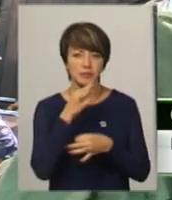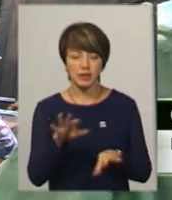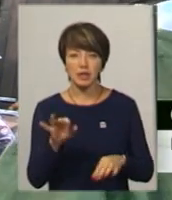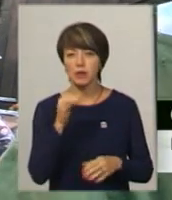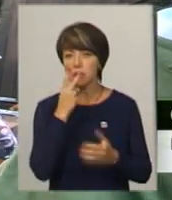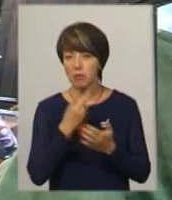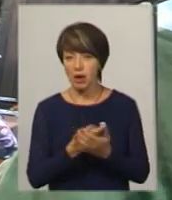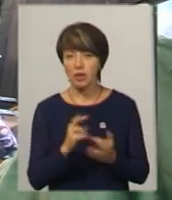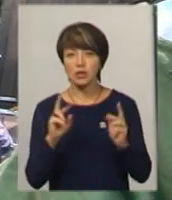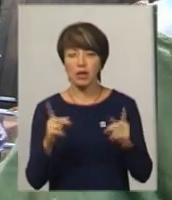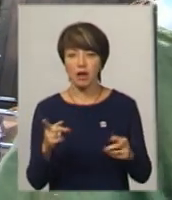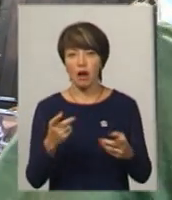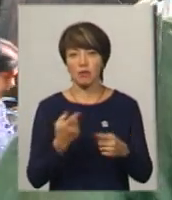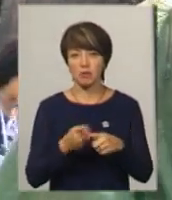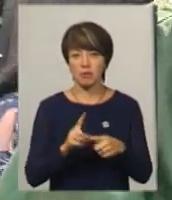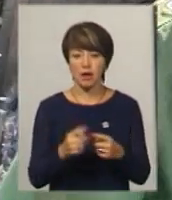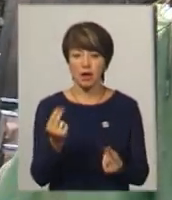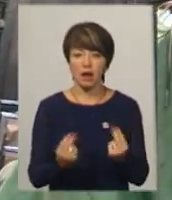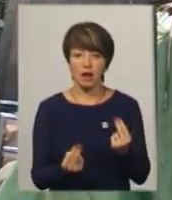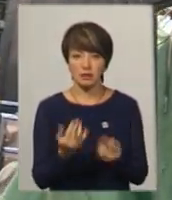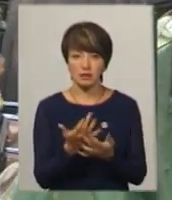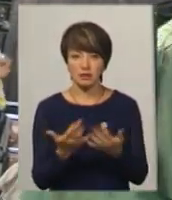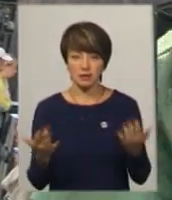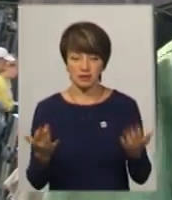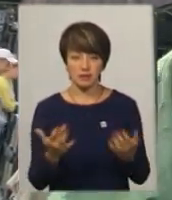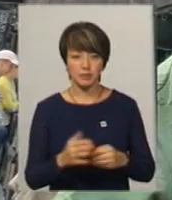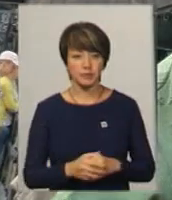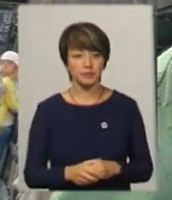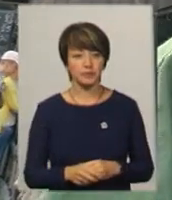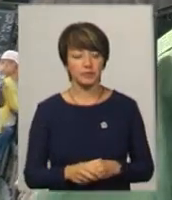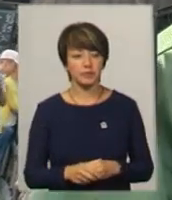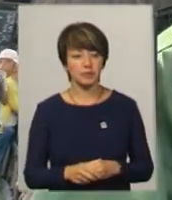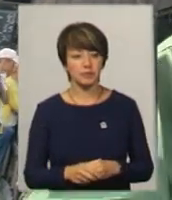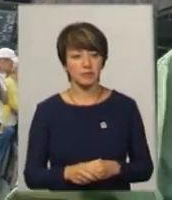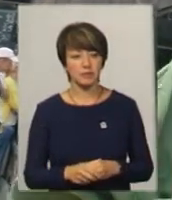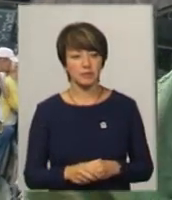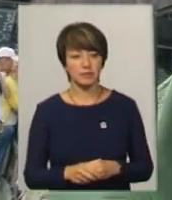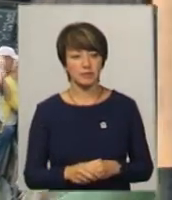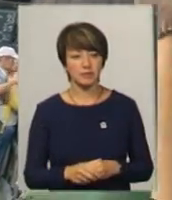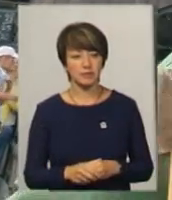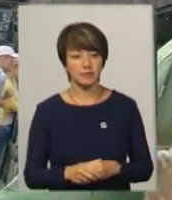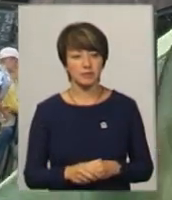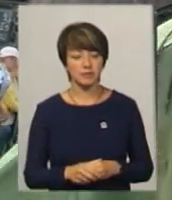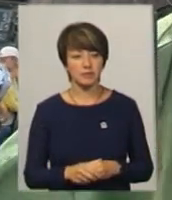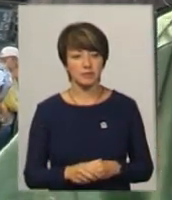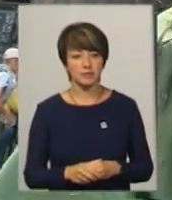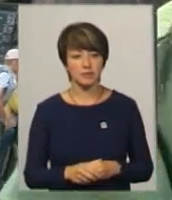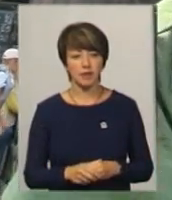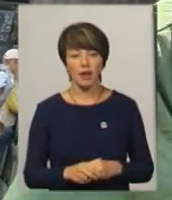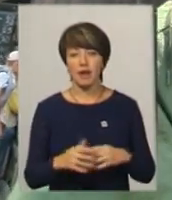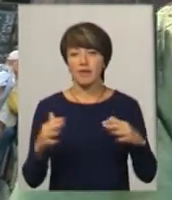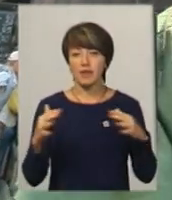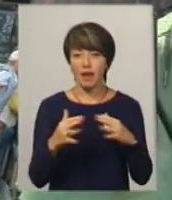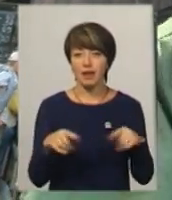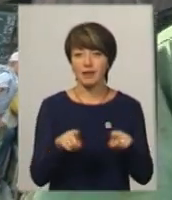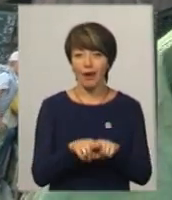бачиш, як б'ються на мечах, або граєш в ігри, там «Принц Персія» моя перша гра була, «Скайрім», усюди війна від першого лиця, і так